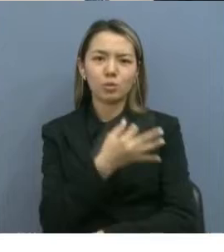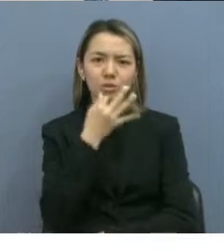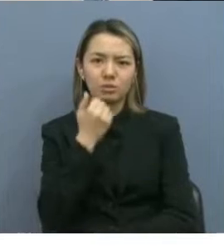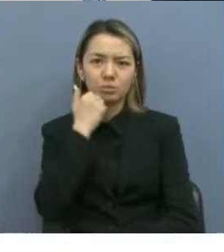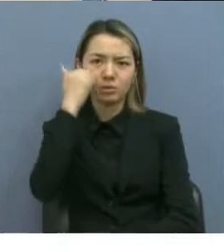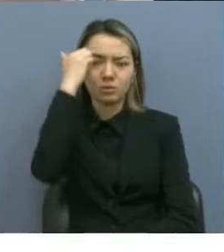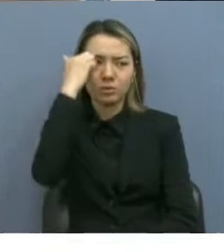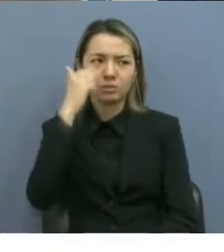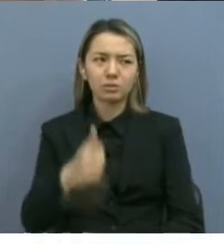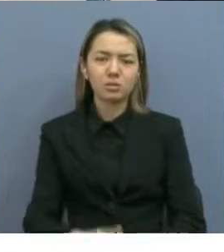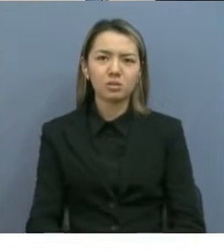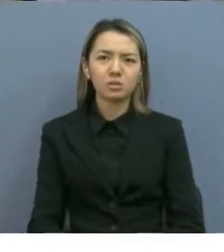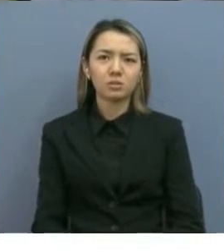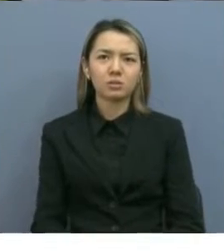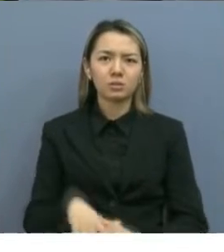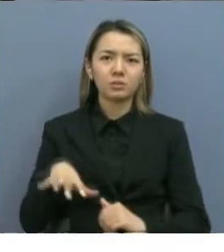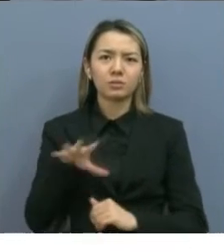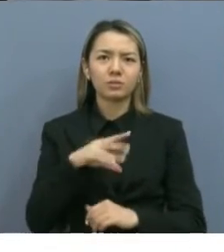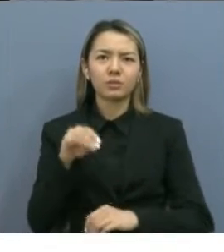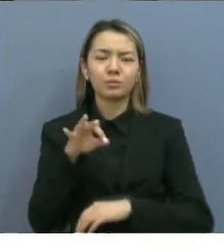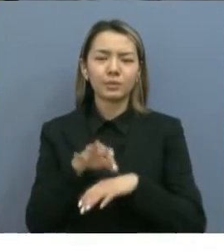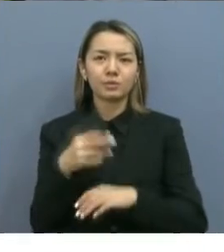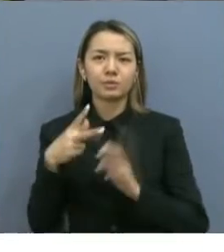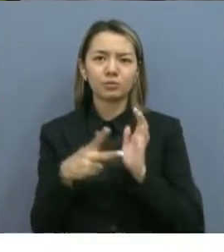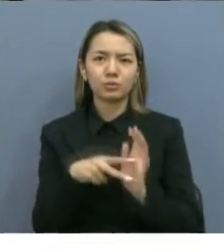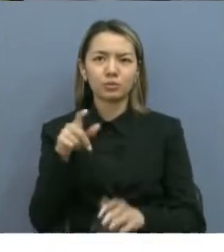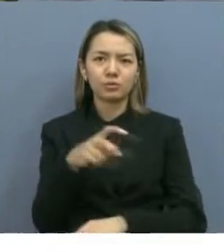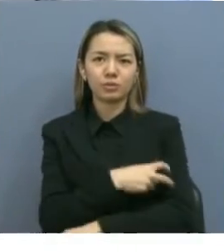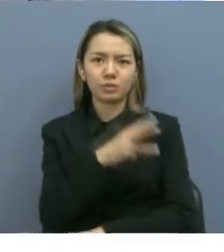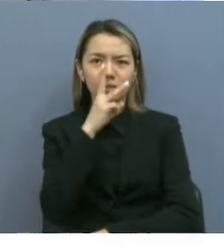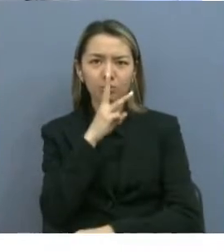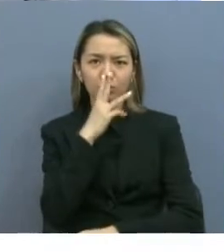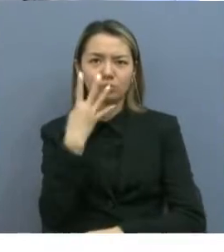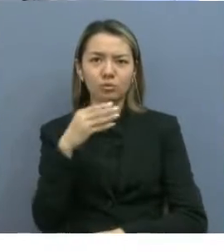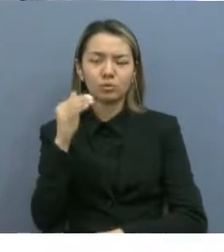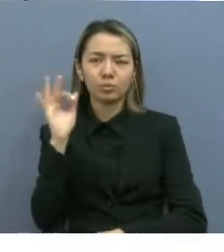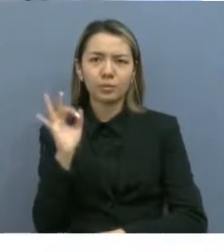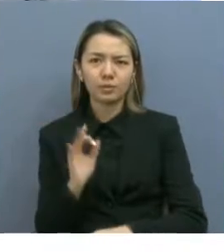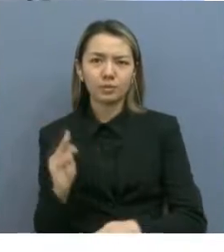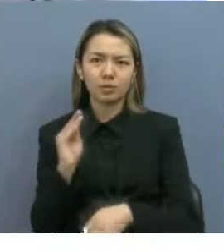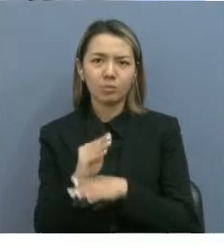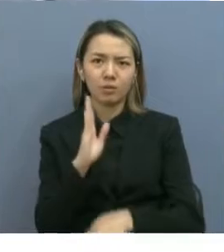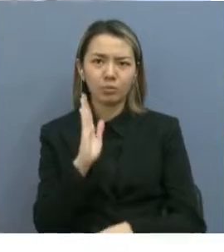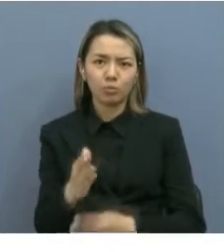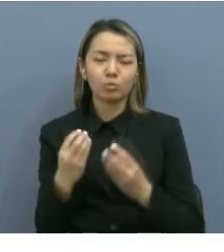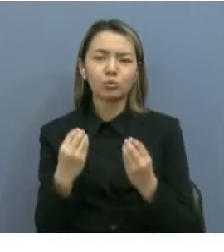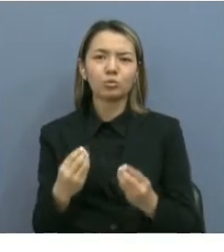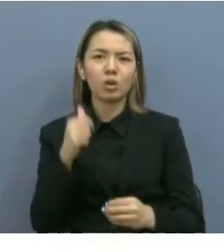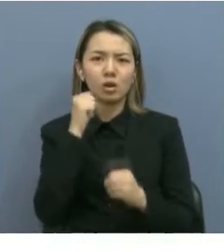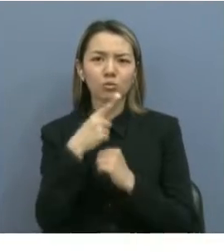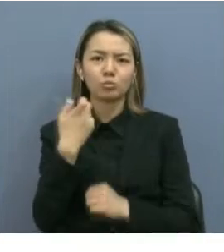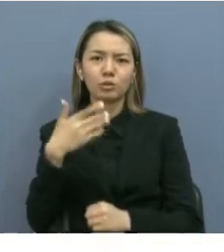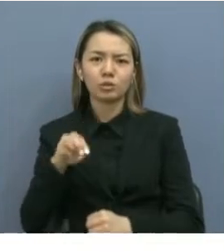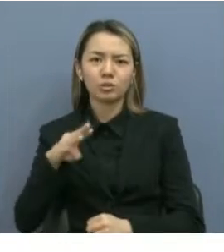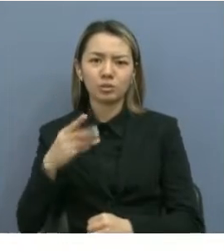Айта кетейік, аймақтағы коронавируспен күресіп жатқан алғашқы шептегі 38 дәрігердің жалақысына 40% үстеме тағайындалған. Бұдан бөлек әрқайсысына 150